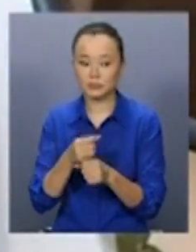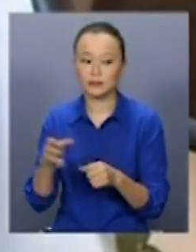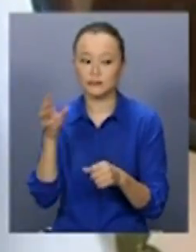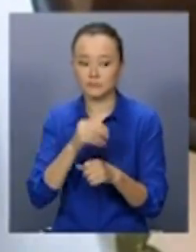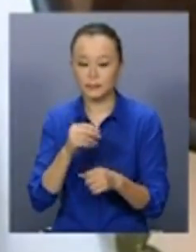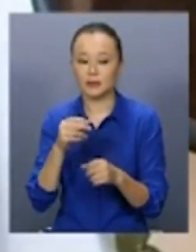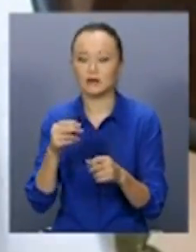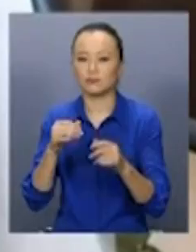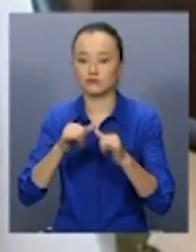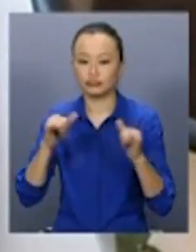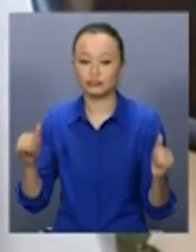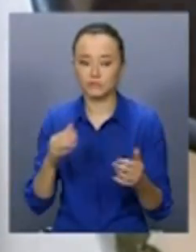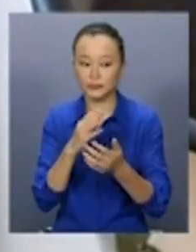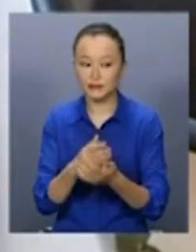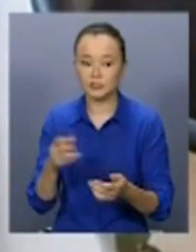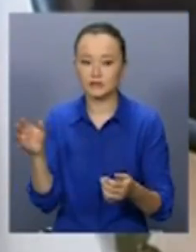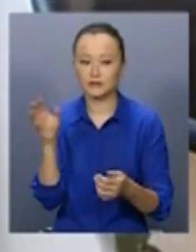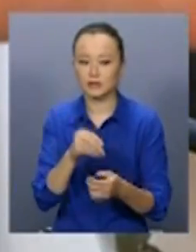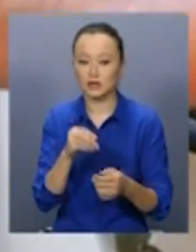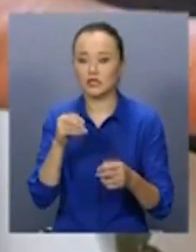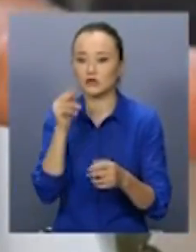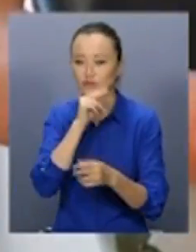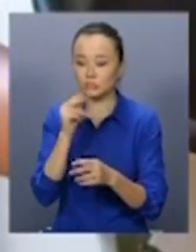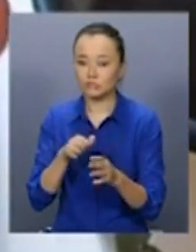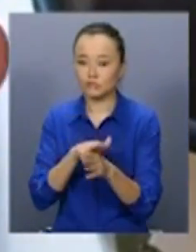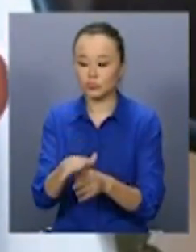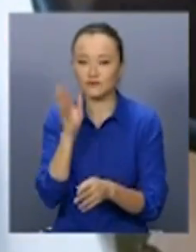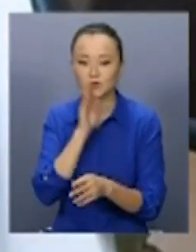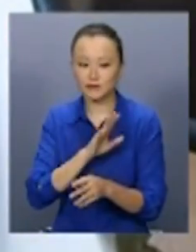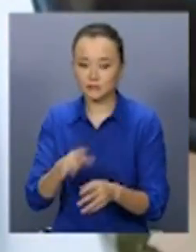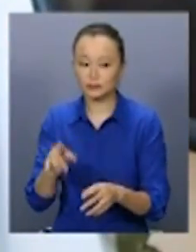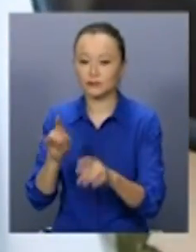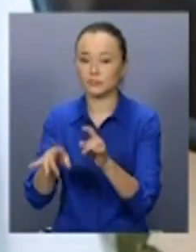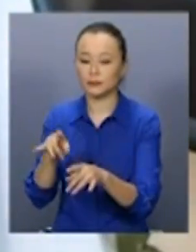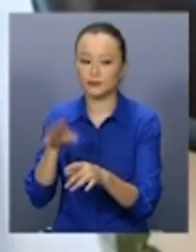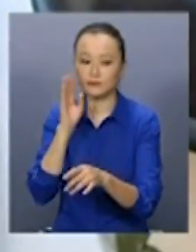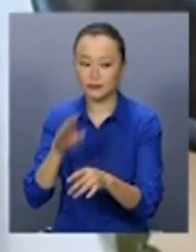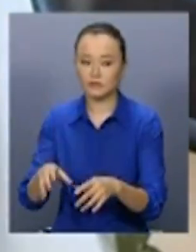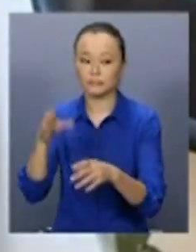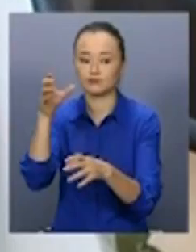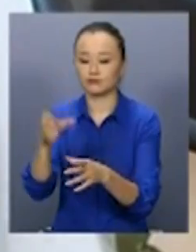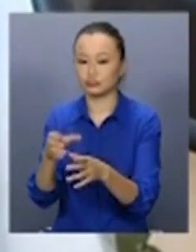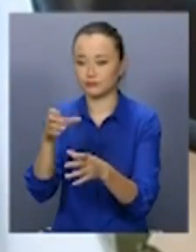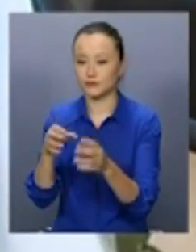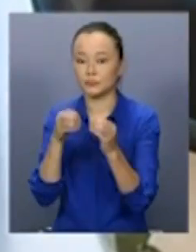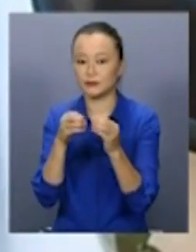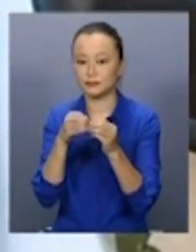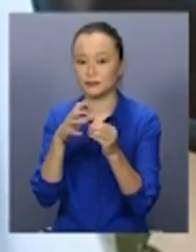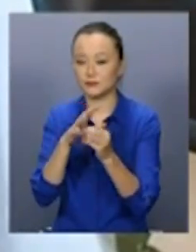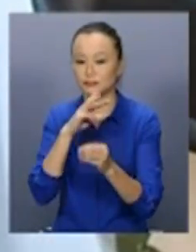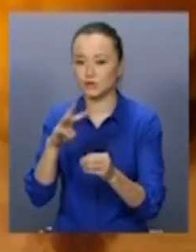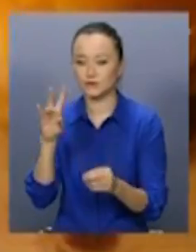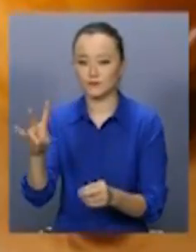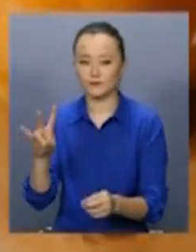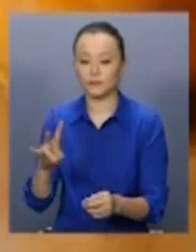кеңінен тараған. Ол үшін шәугімді толтырмай су құйып, ішіне қақпақтарды салыңыз. Отқа қойып қайнаған сәтте банканың шәугімге 10-15 минутқа төңкеріп